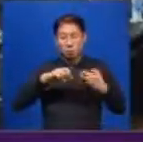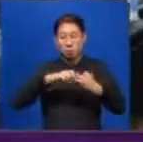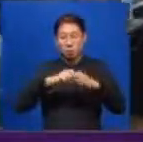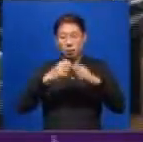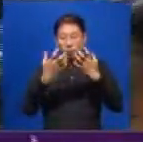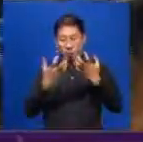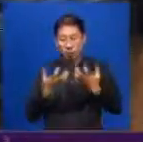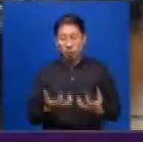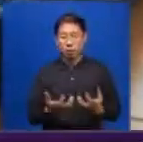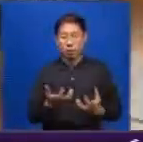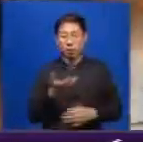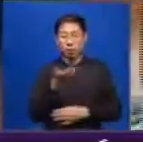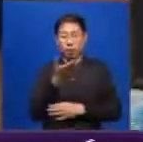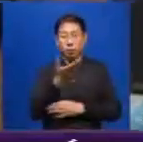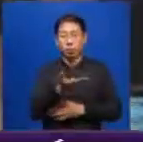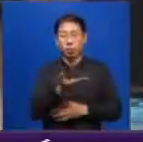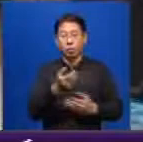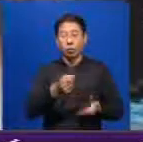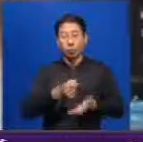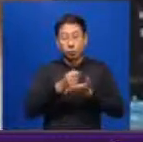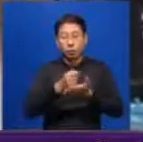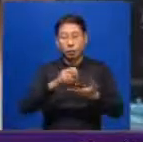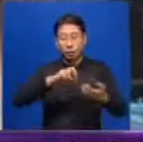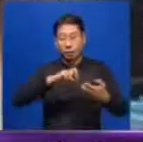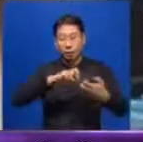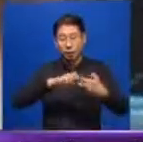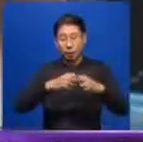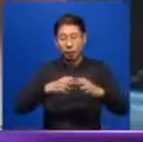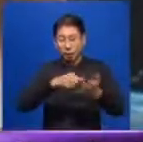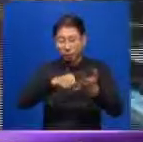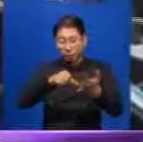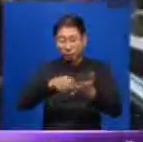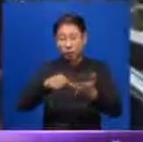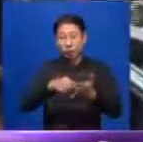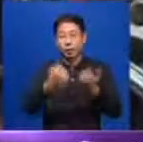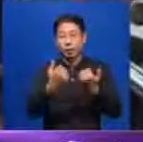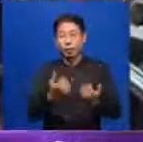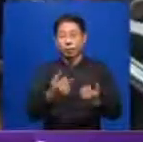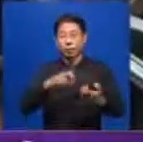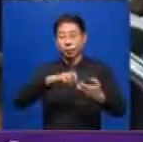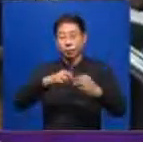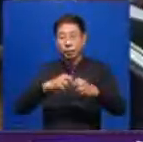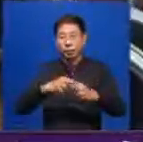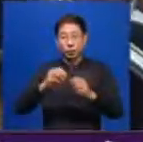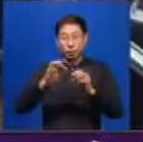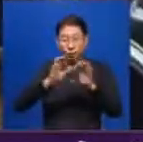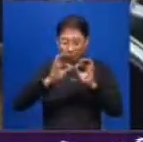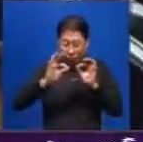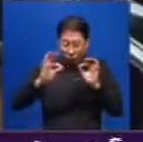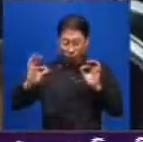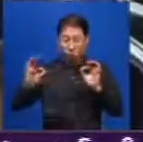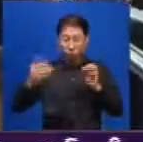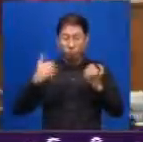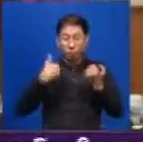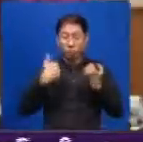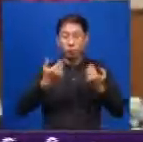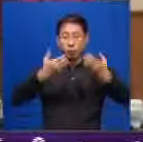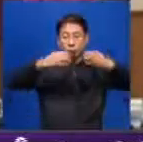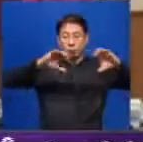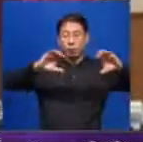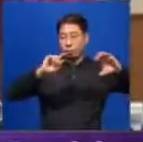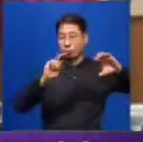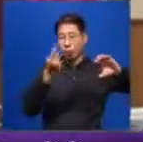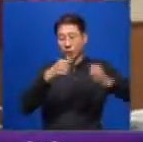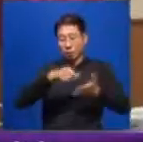ขอให้สภาพัฒน์หาแนวทางแก้ไขปัญหาร่วมกับหน่วยงานที่เกี่ยวข้องโดยเฉพาะการแก้ไขปัญหาระยะยาวหากยังไม่มีรัฐบาลใหม่